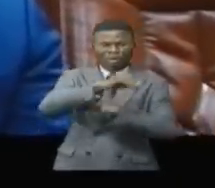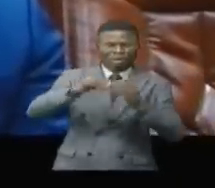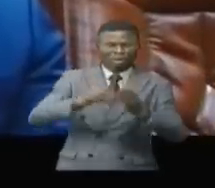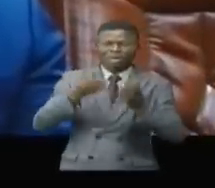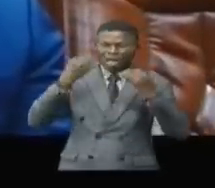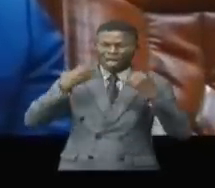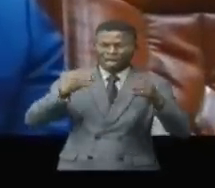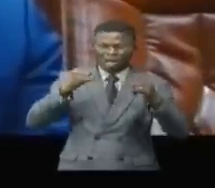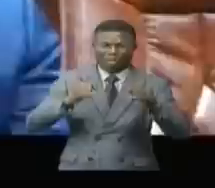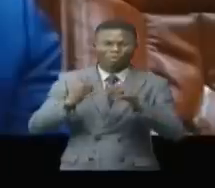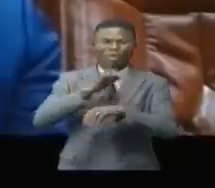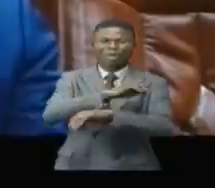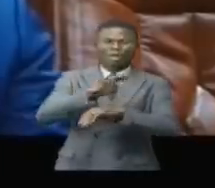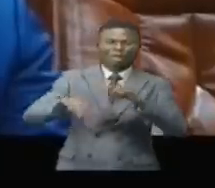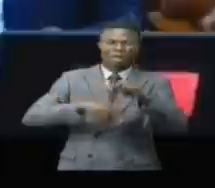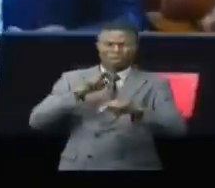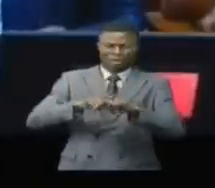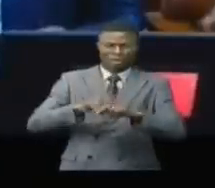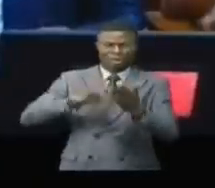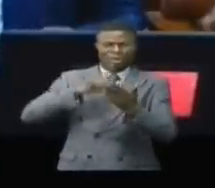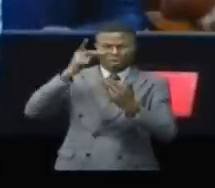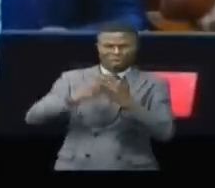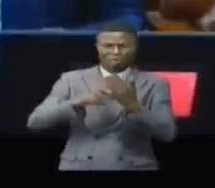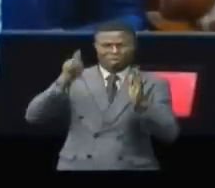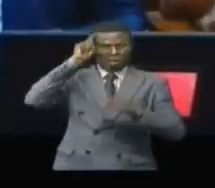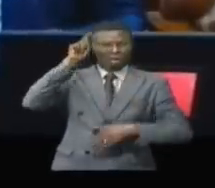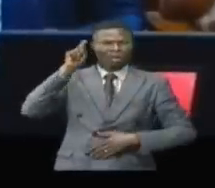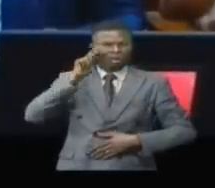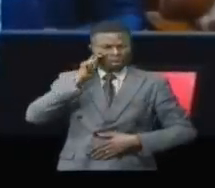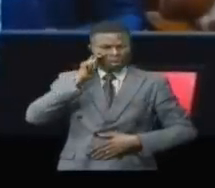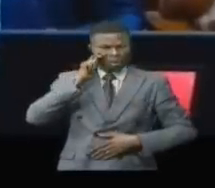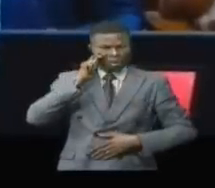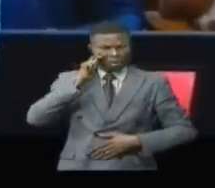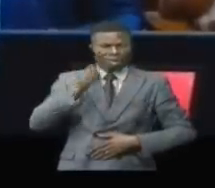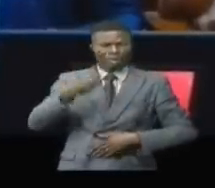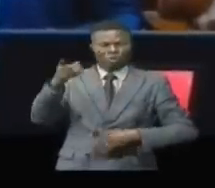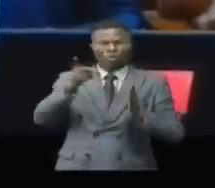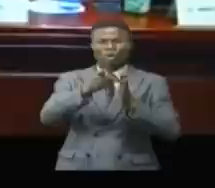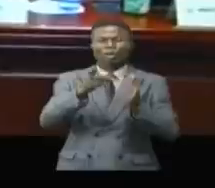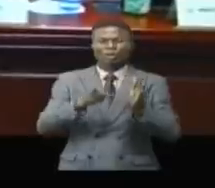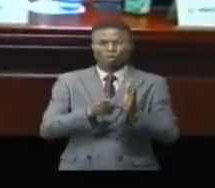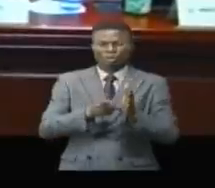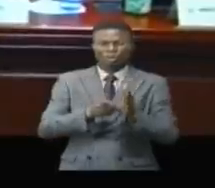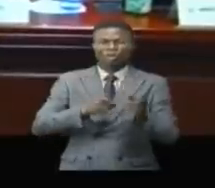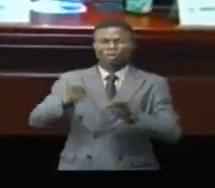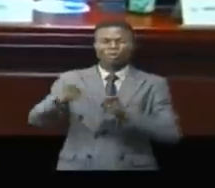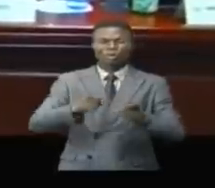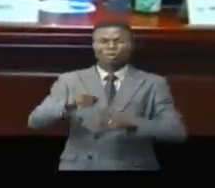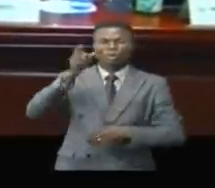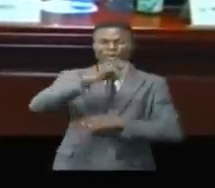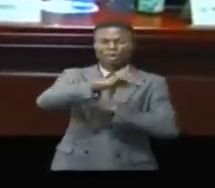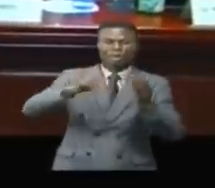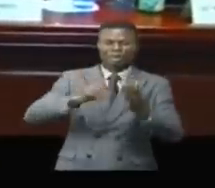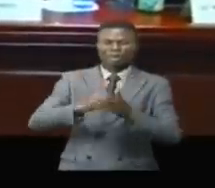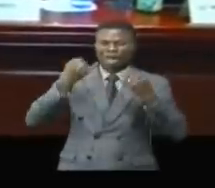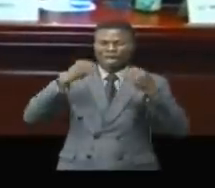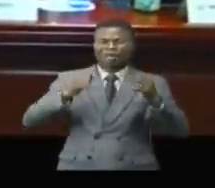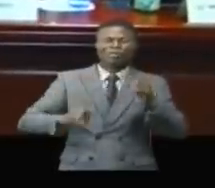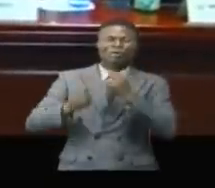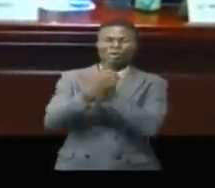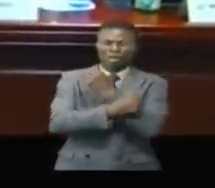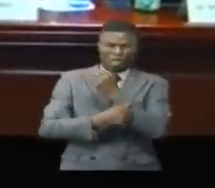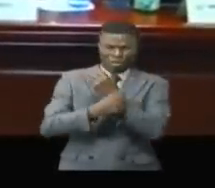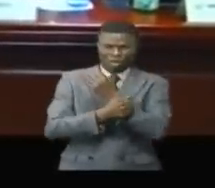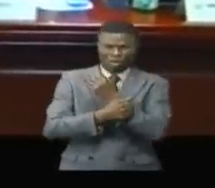données nationaux. Ces projets de texte posent le principe des gestions des centres de données nationaux